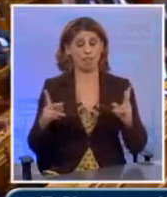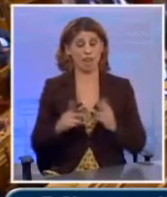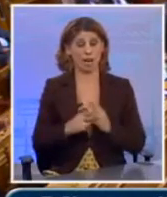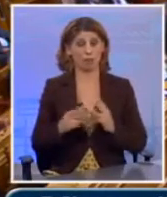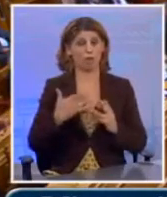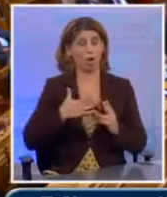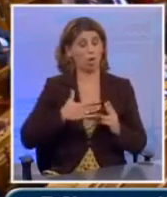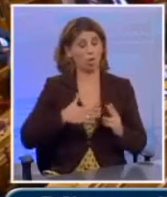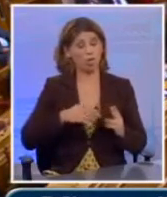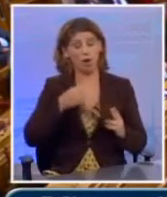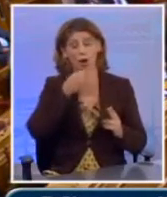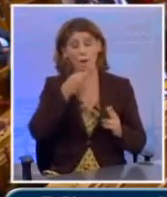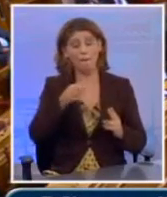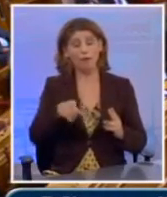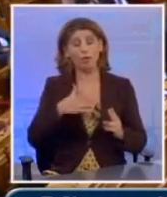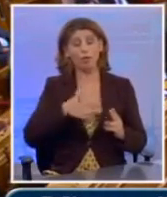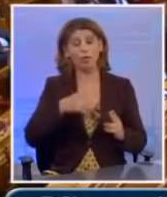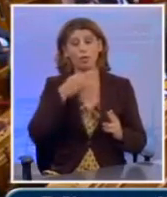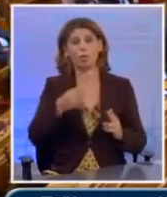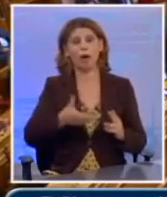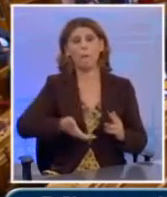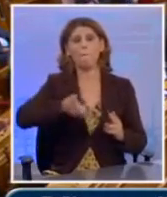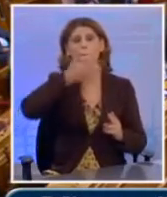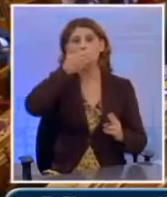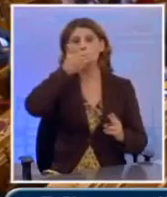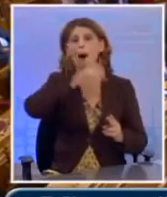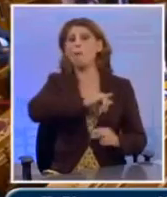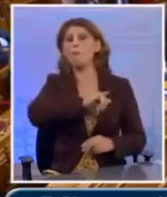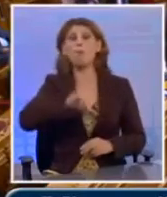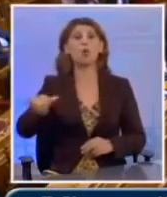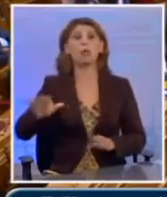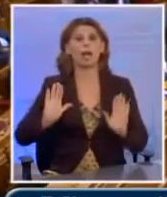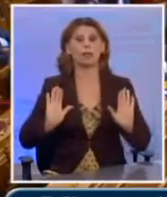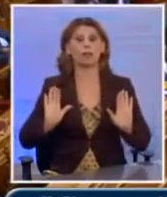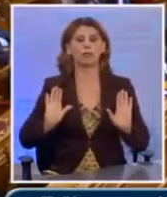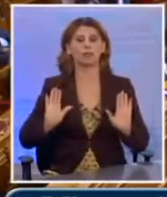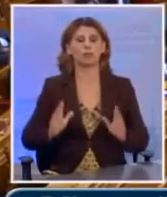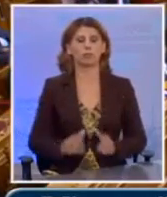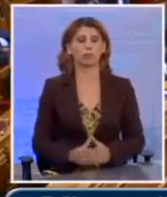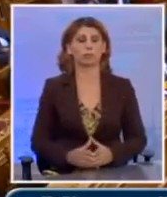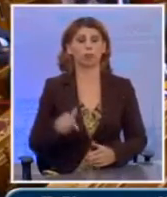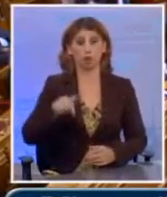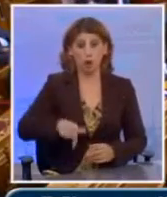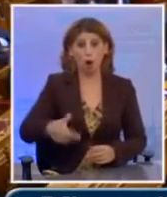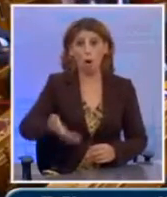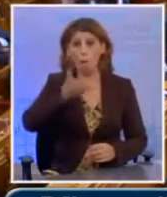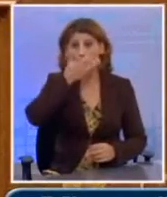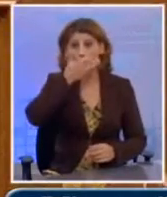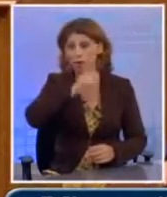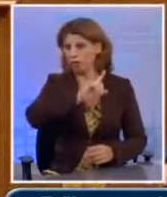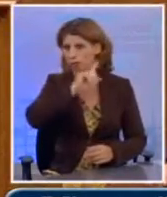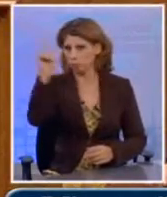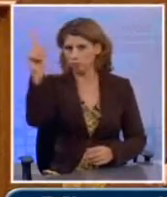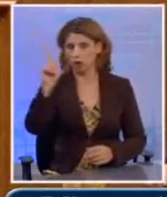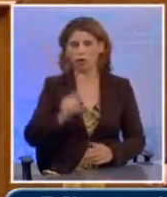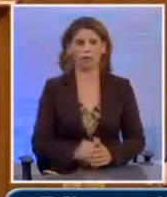που θέλω. Καθένας να πω. Κάνει δεν με έχει θυμώσει διαχείριση του χρόνου και του τρόπου που μιλάει.